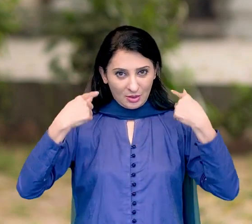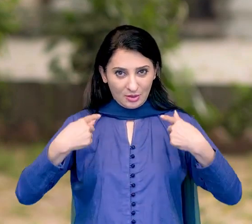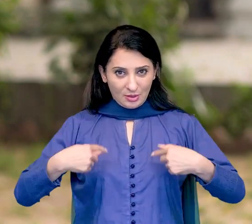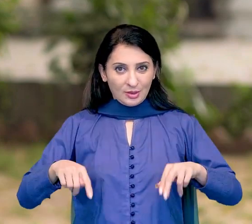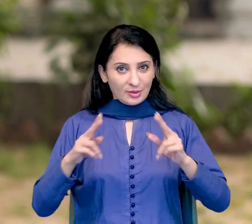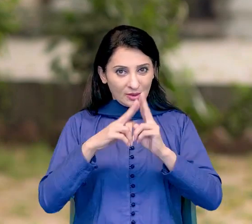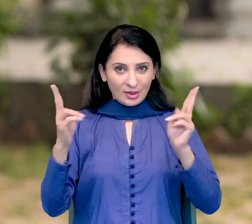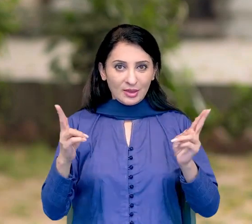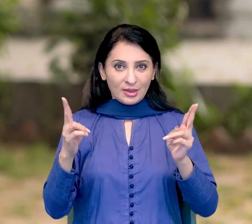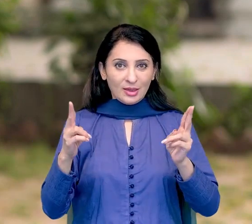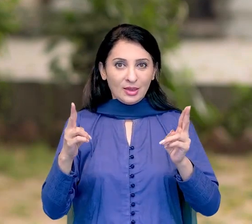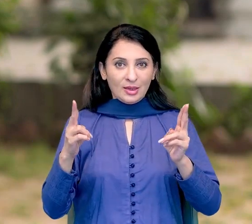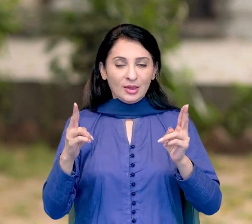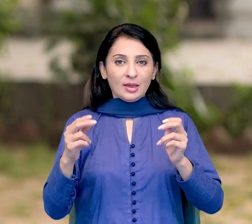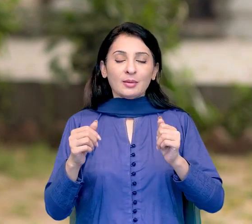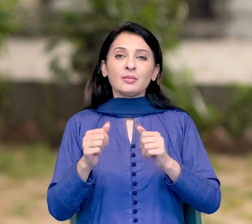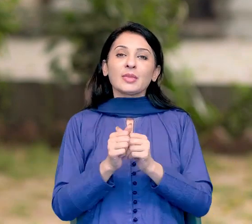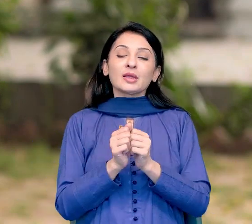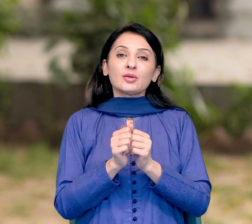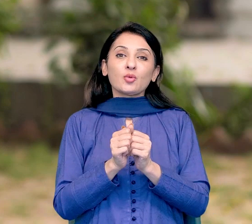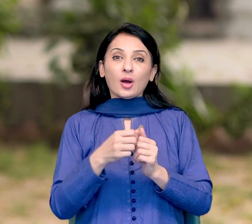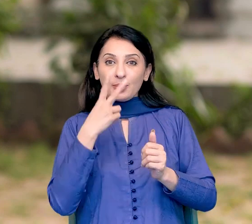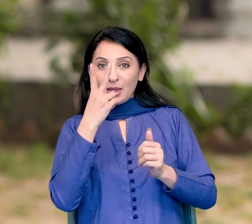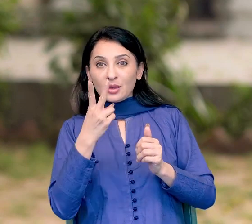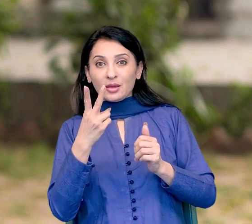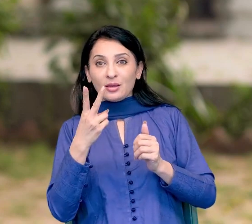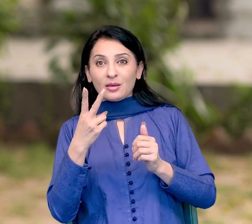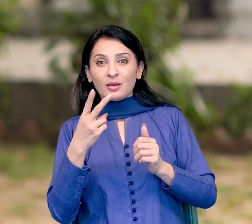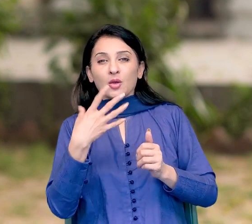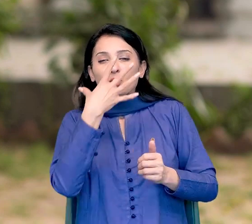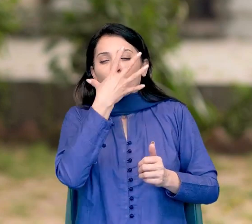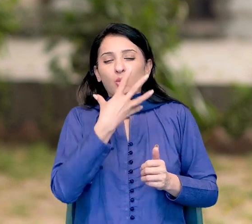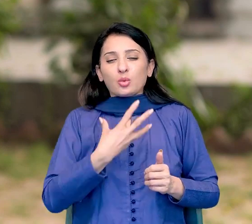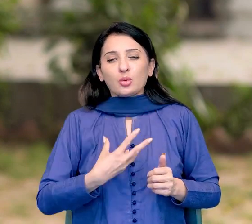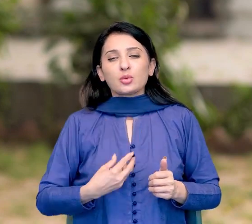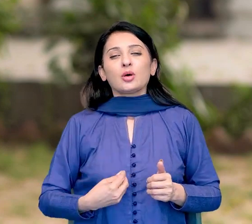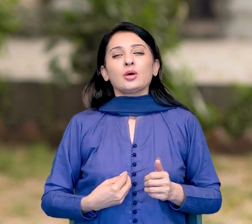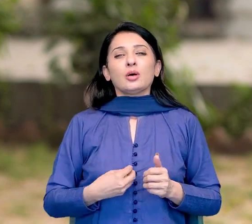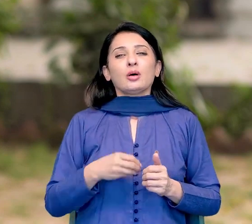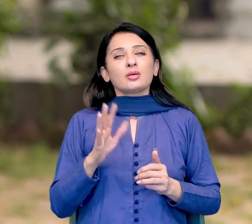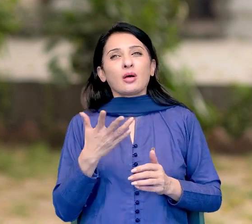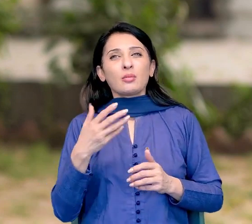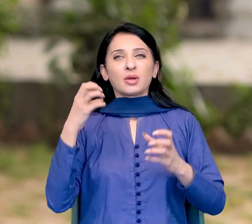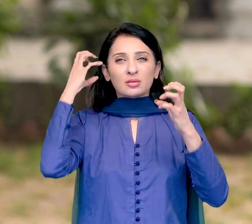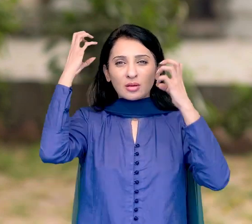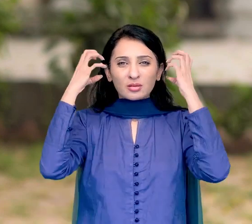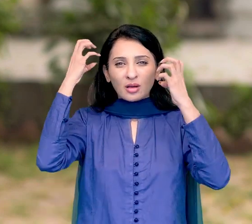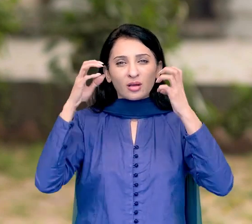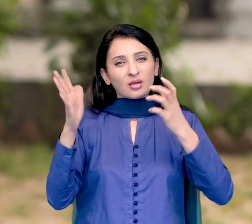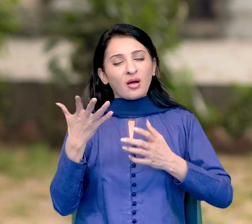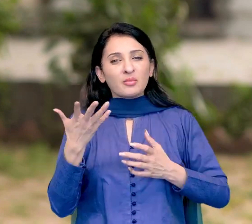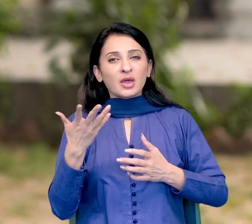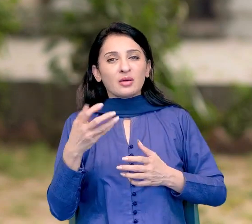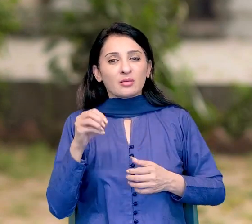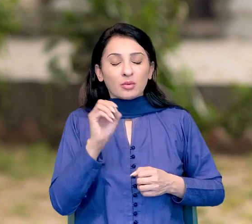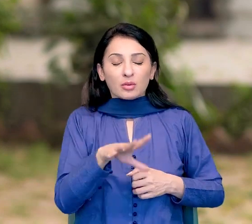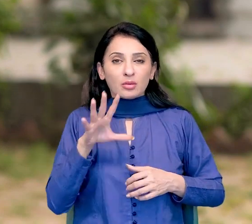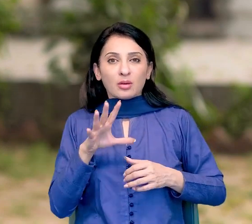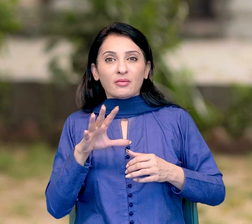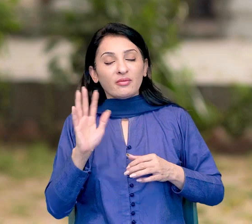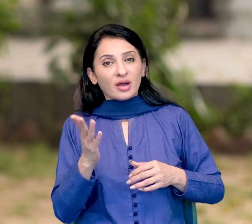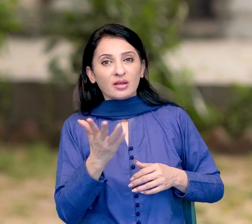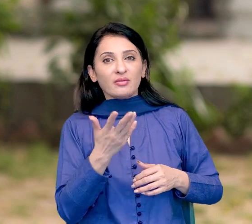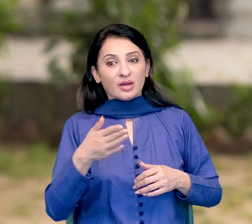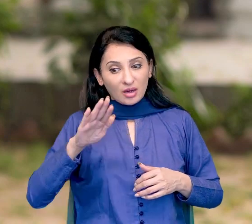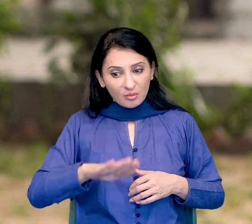دیٹ سم آف یور لائف اسٹائل ہیبٹس may be coming from depression, may be coming from undertreated